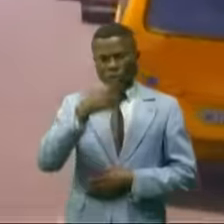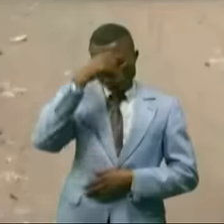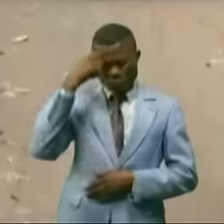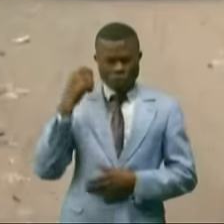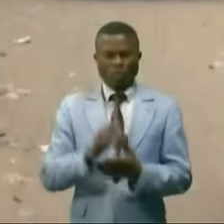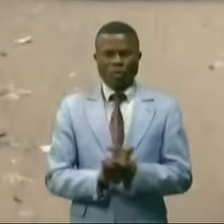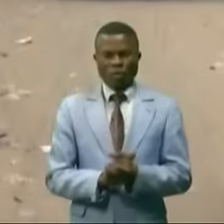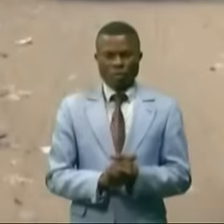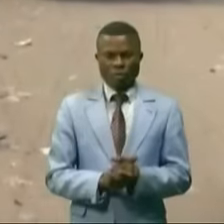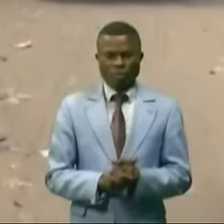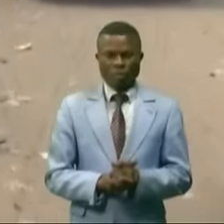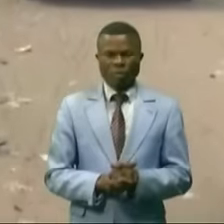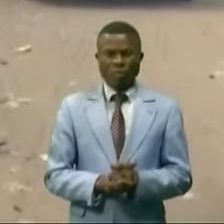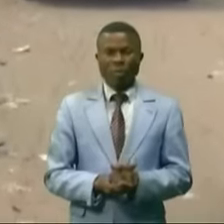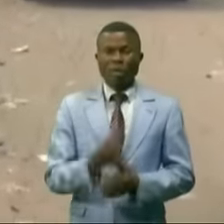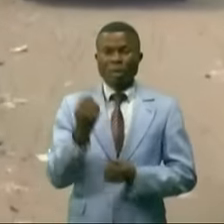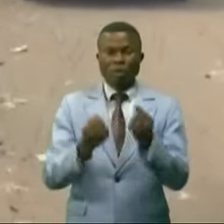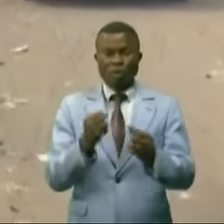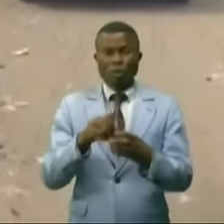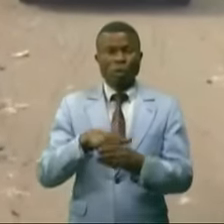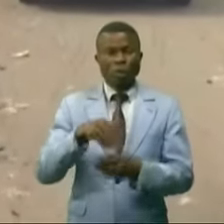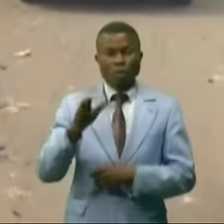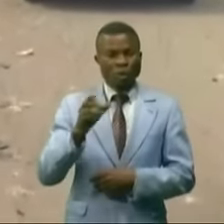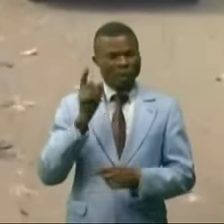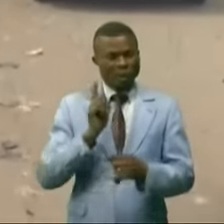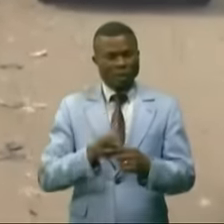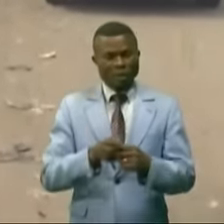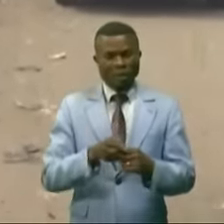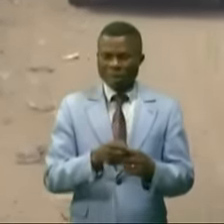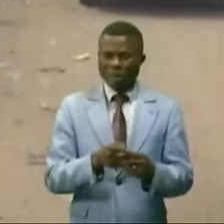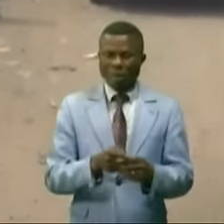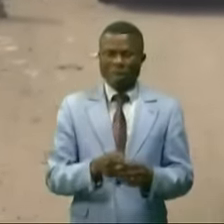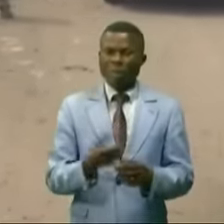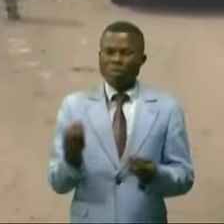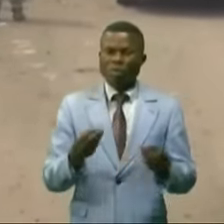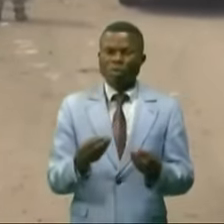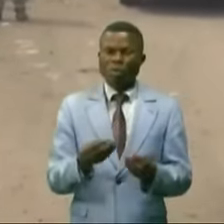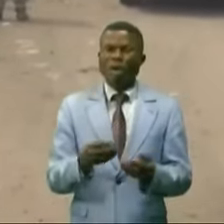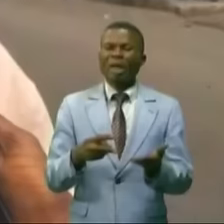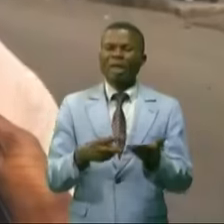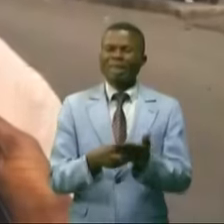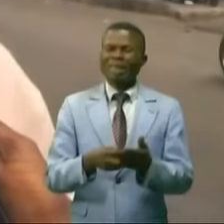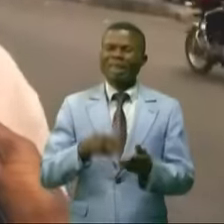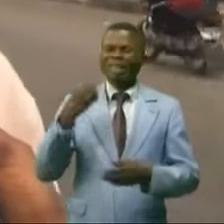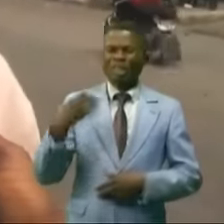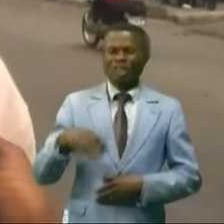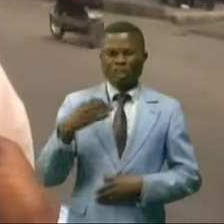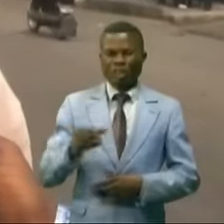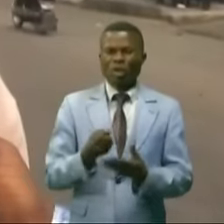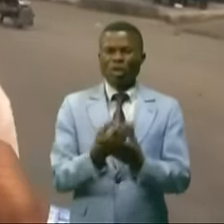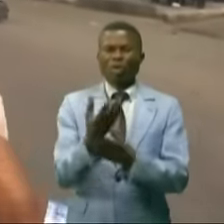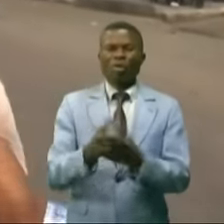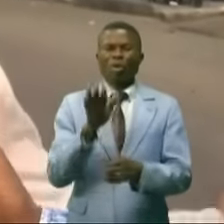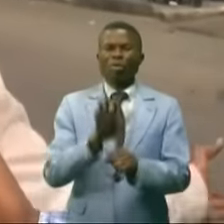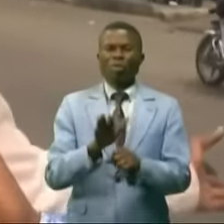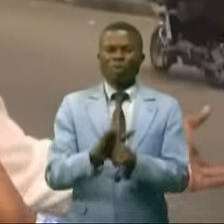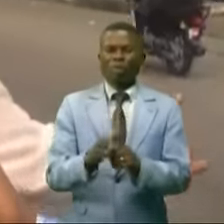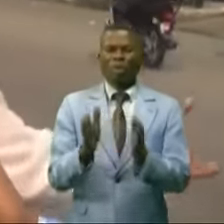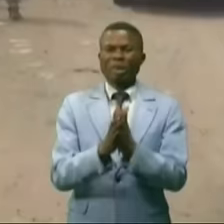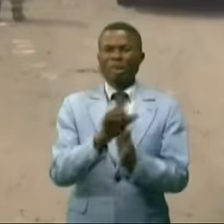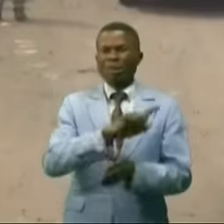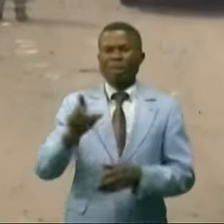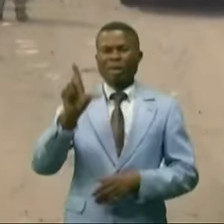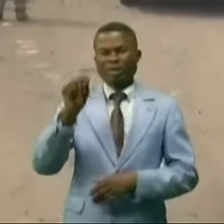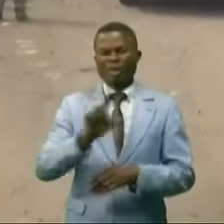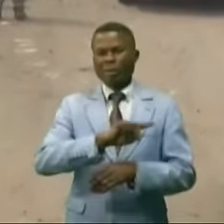course. Pas moins de se déplacer ces derniers jours. Pour sortir, il faut dépenser au-delà de 10 000, 20 000